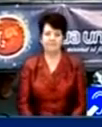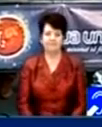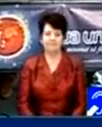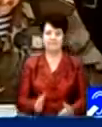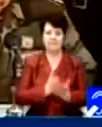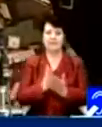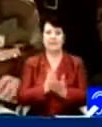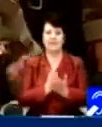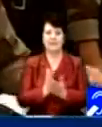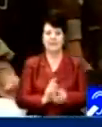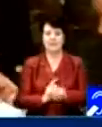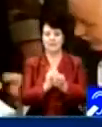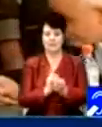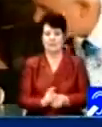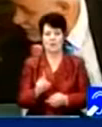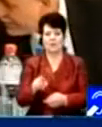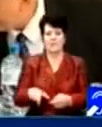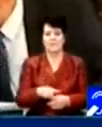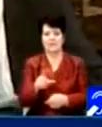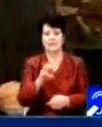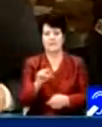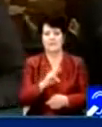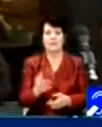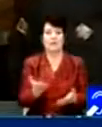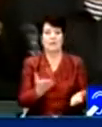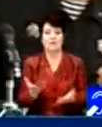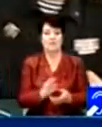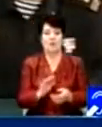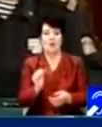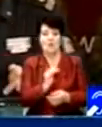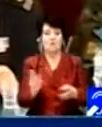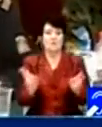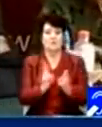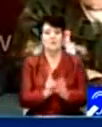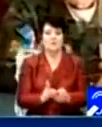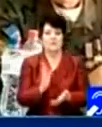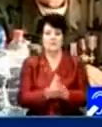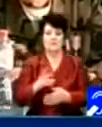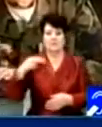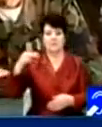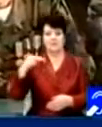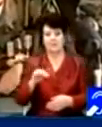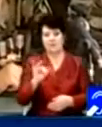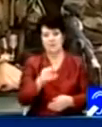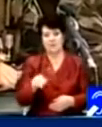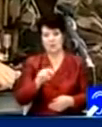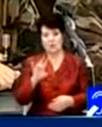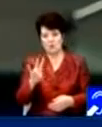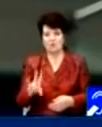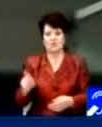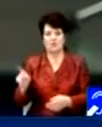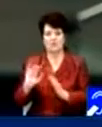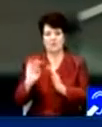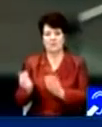Veteranii conflictului de pe Nistru spun că nu înțeleg la ce nivel oficial va avea loc întrevederea dintre președintele Igor Dodon și liderul